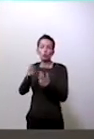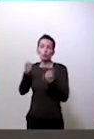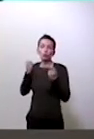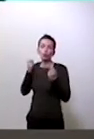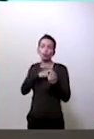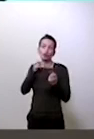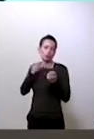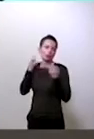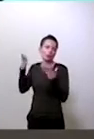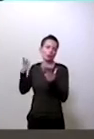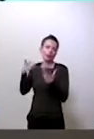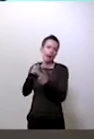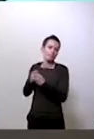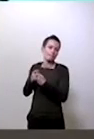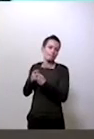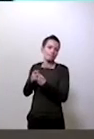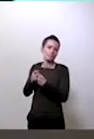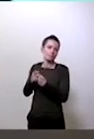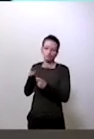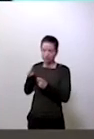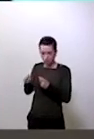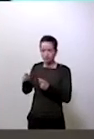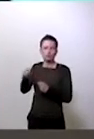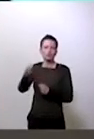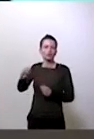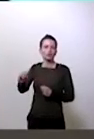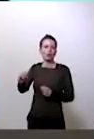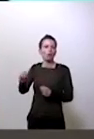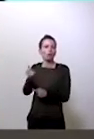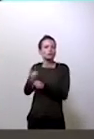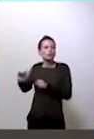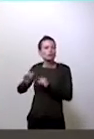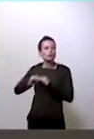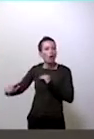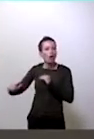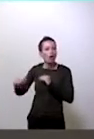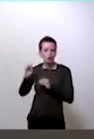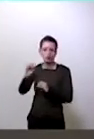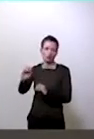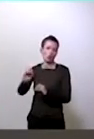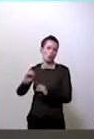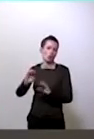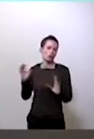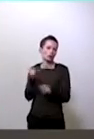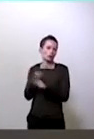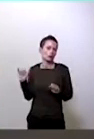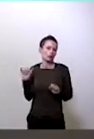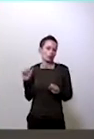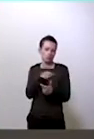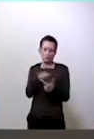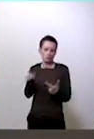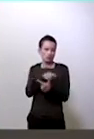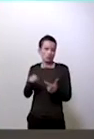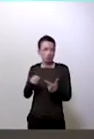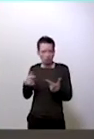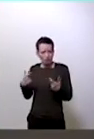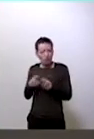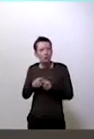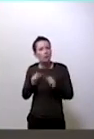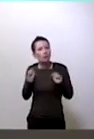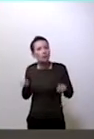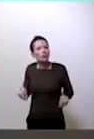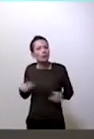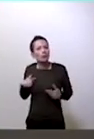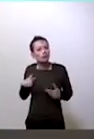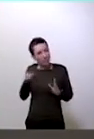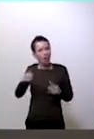climatique qui exige le zéro artificialisation des sols. C'est ça les deux impératifs parfaitement conciliables qui nous